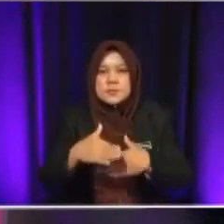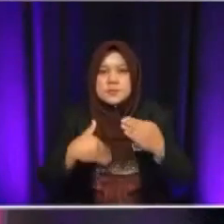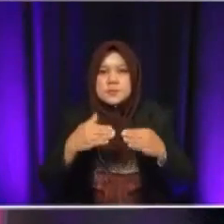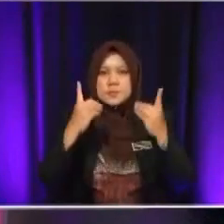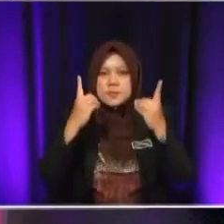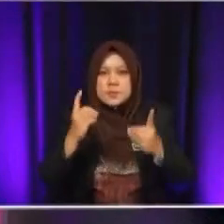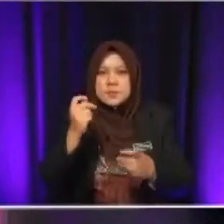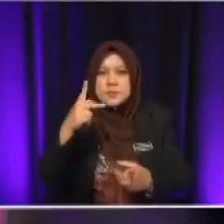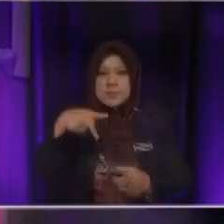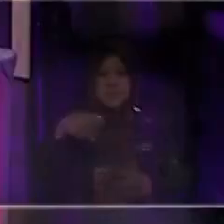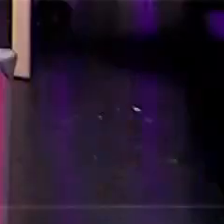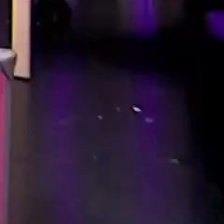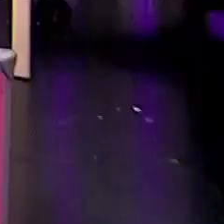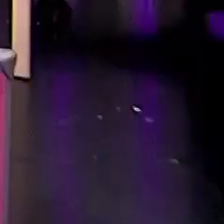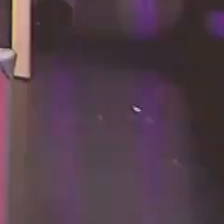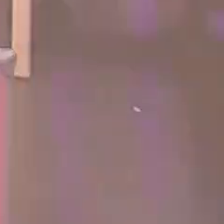TV KPM.